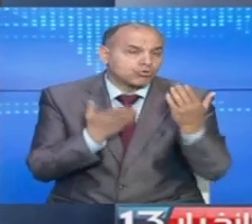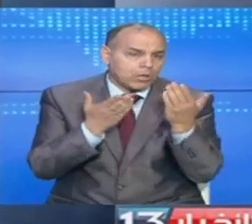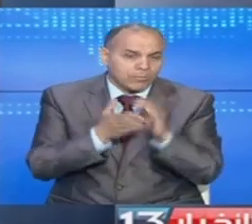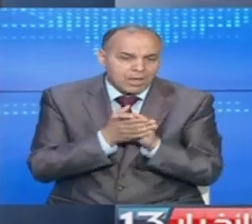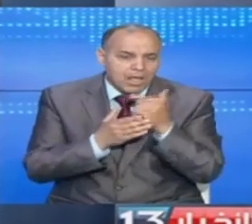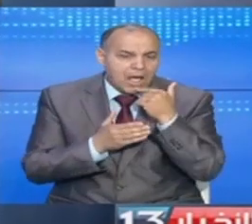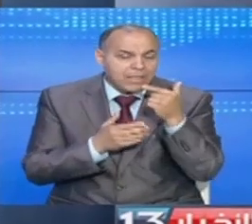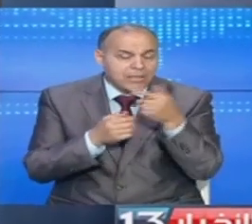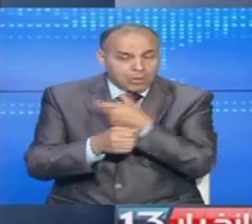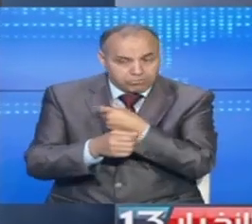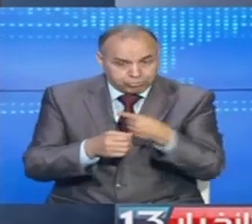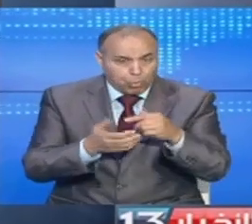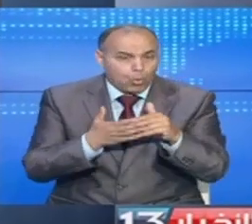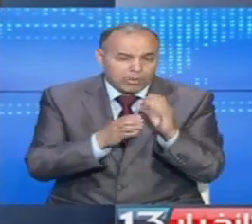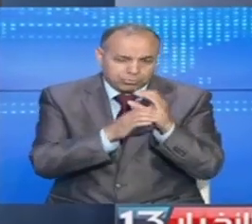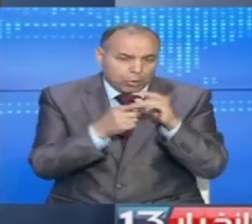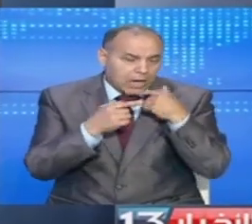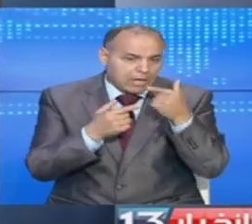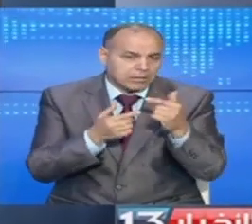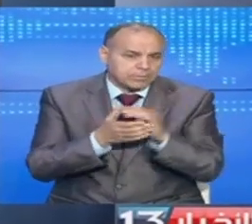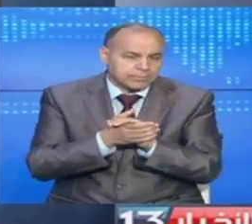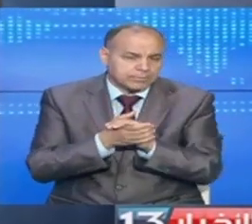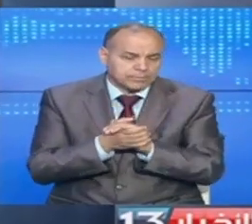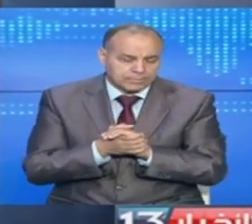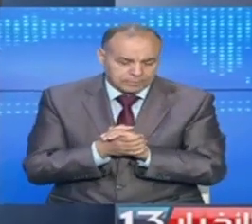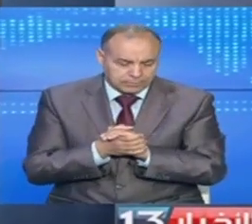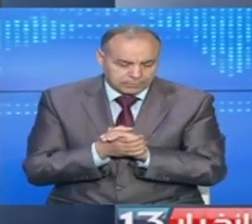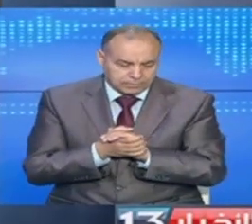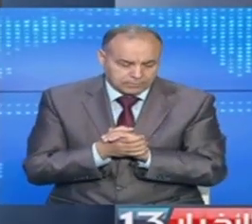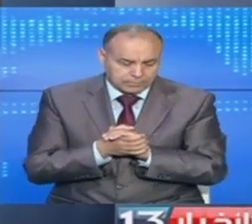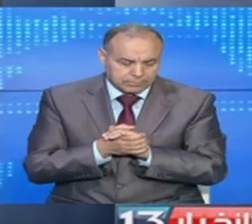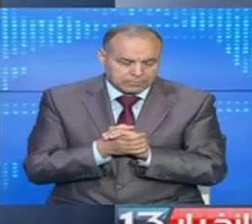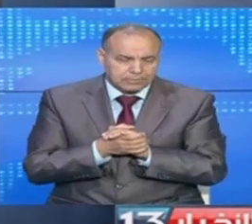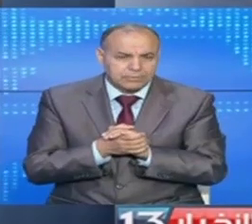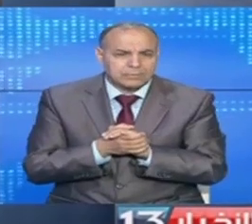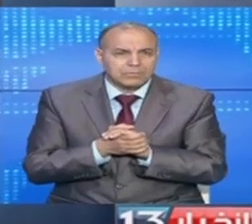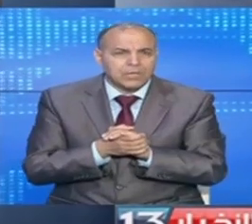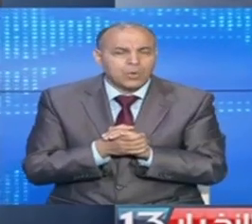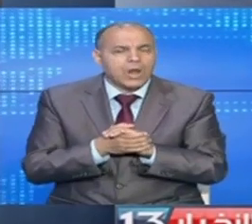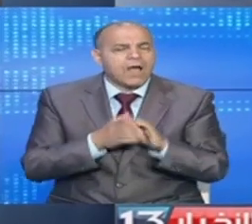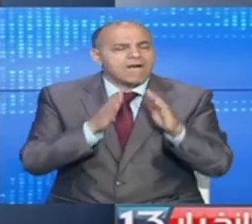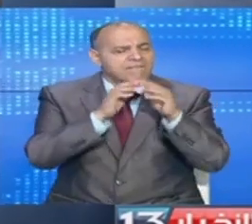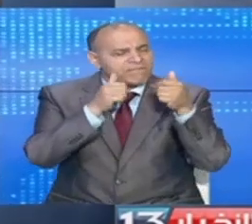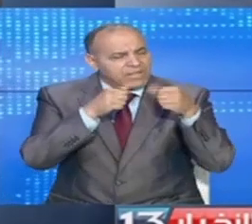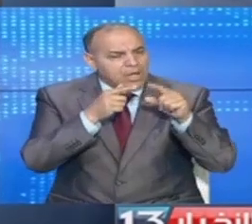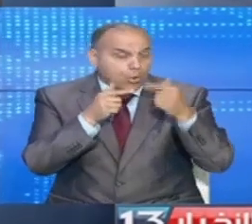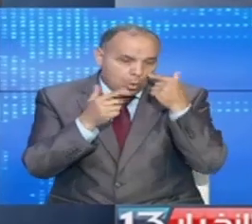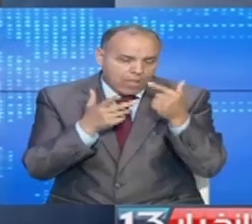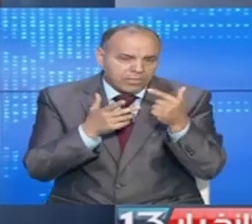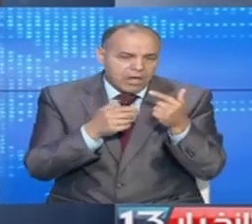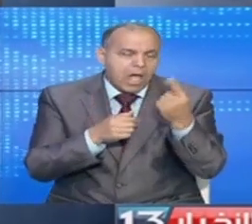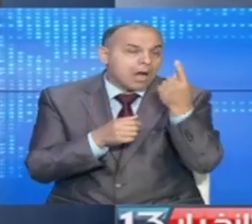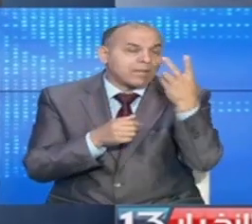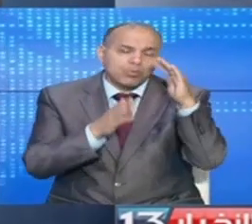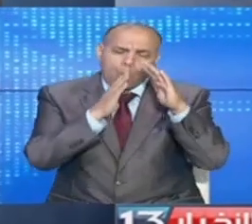التنفيذ الحاليه يعني انه احنا اه العدل او الحكم الذاتي الى اربعه